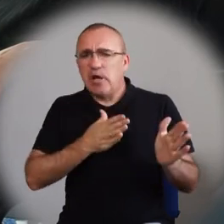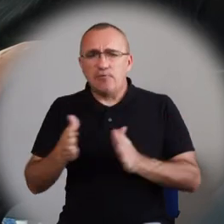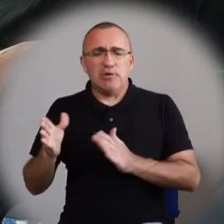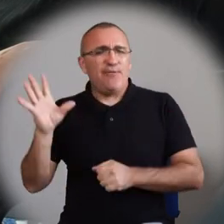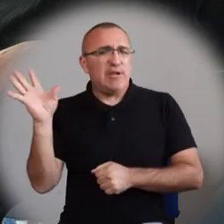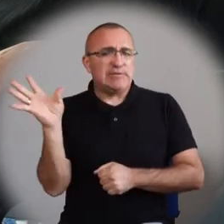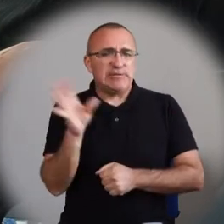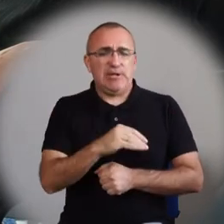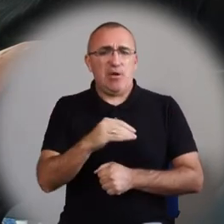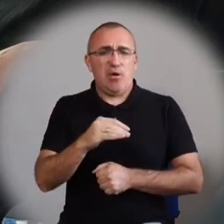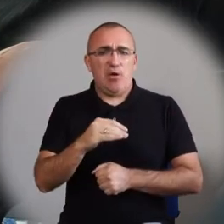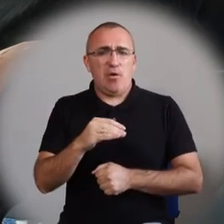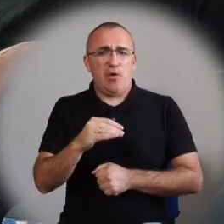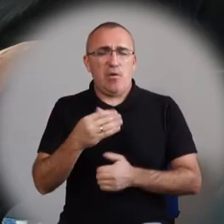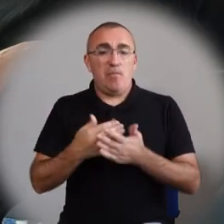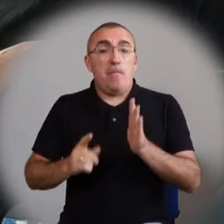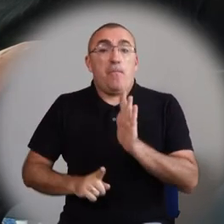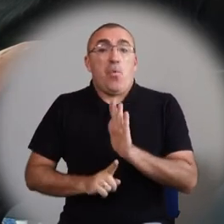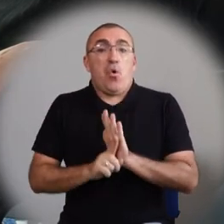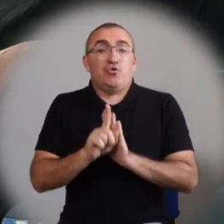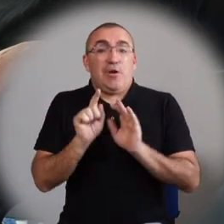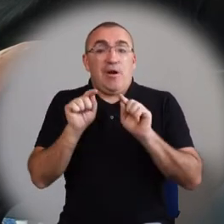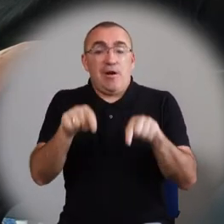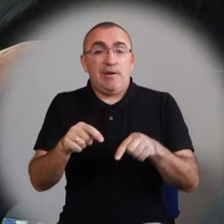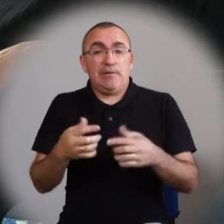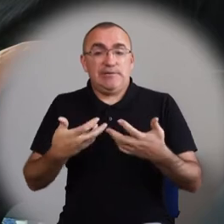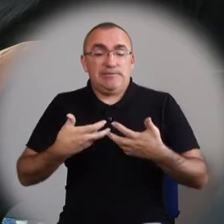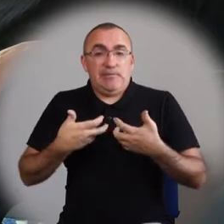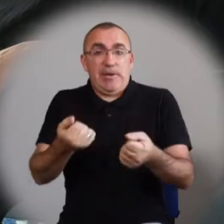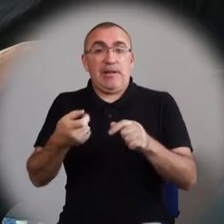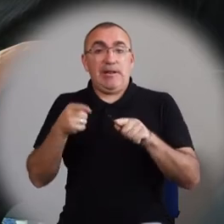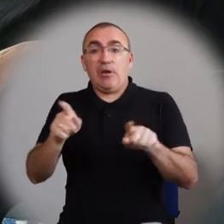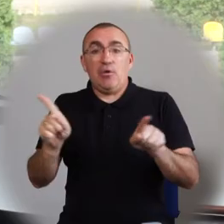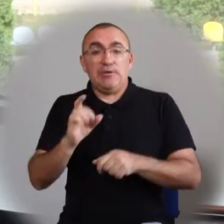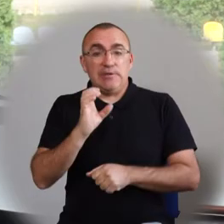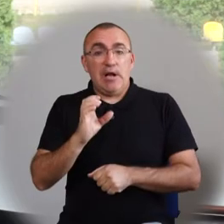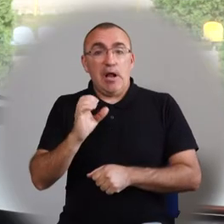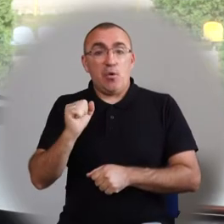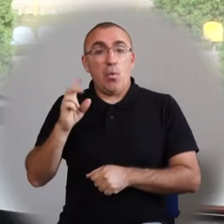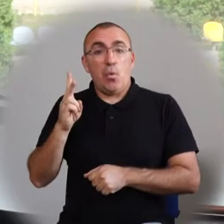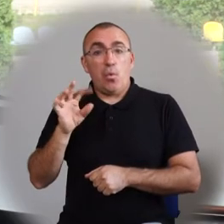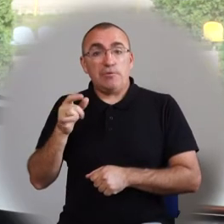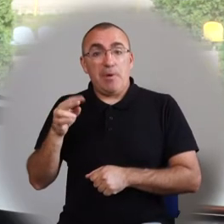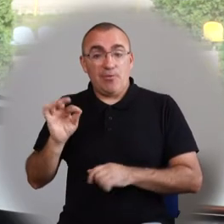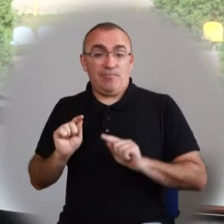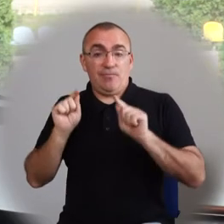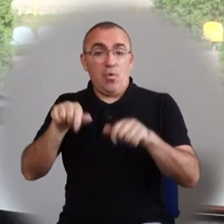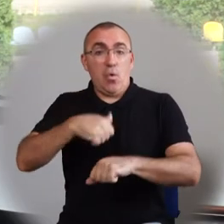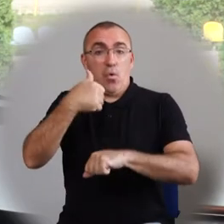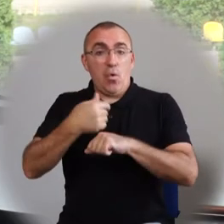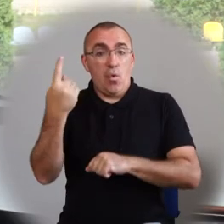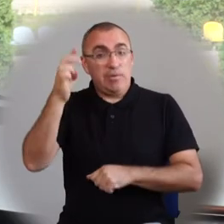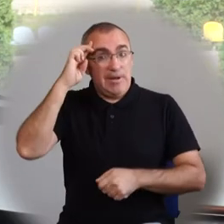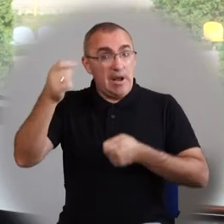завжди всі, а особливо на самому початку, сприйняли те, що Сергій Анатолійович Кузьменко, прийшовши працювати